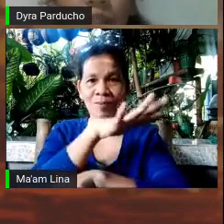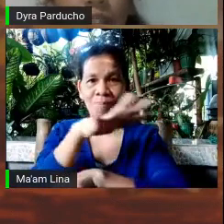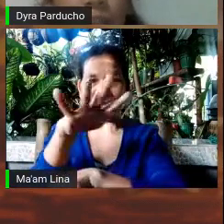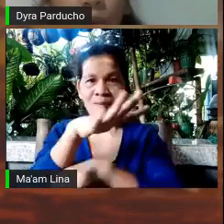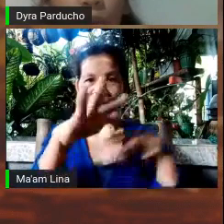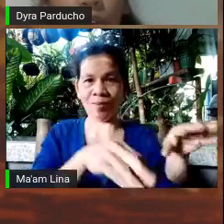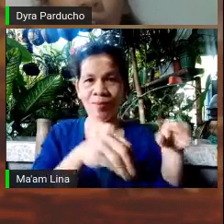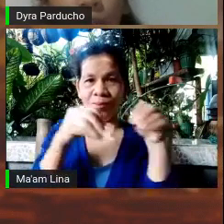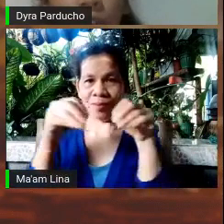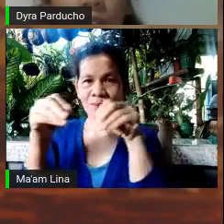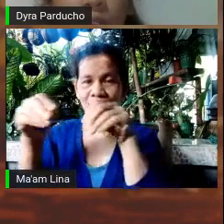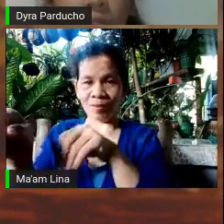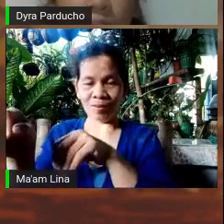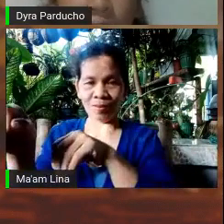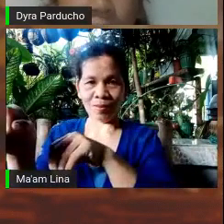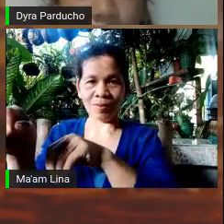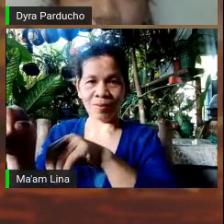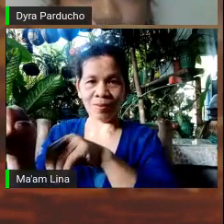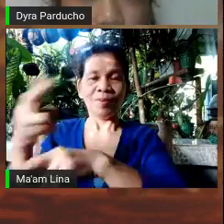kanyang kamay sa ulo ng kambing.